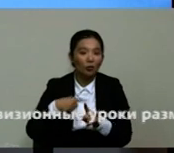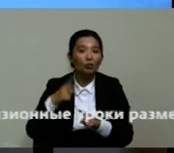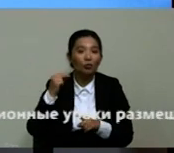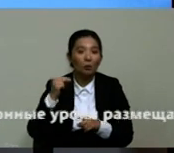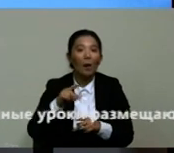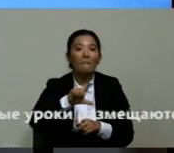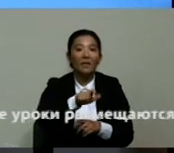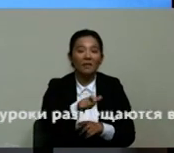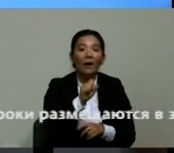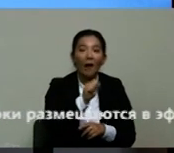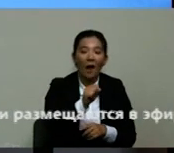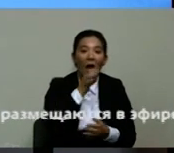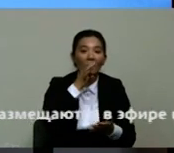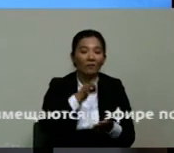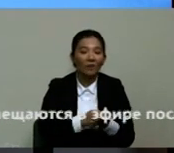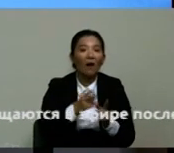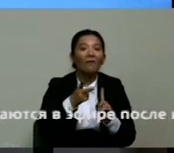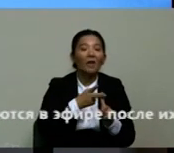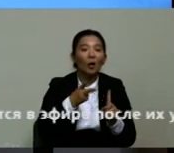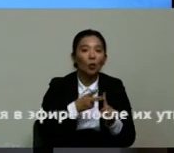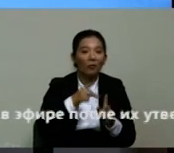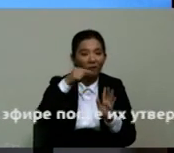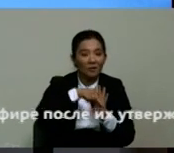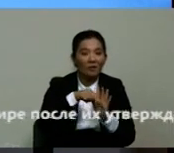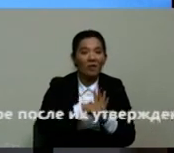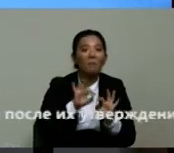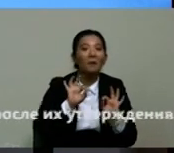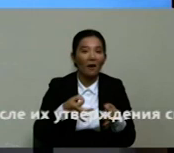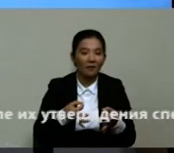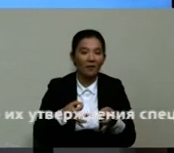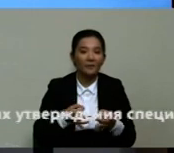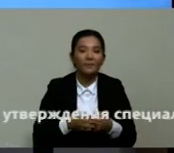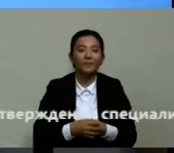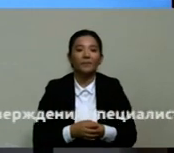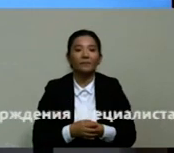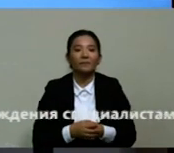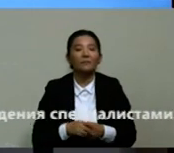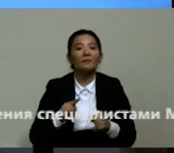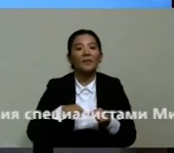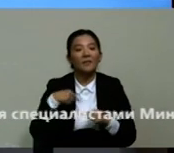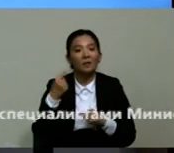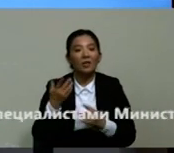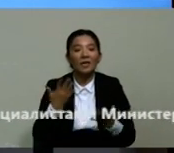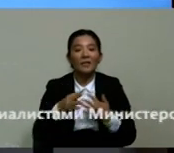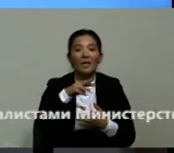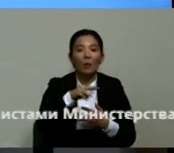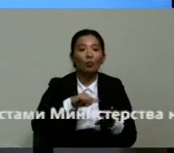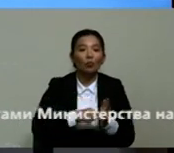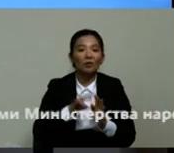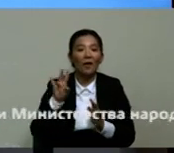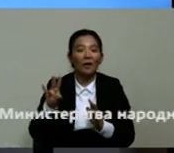А. Значит, какой правильный ответ? Второе рассуждение правильное. Следующее. Если m умножен на